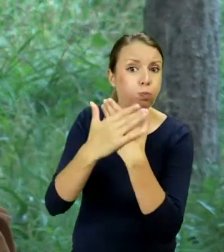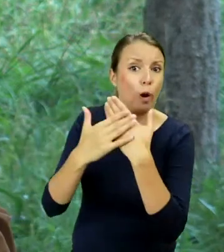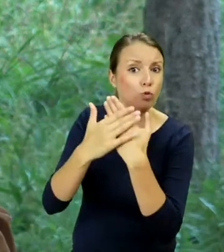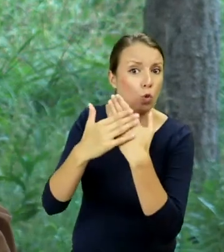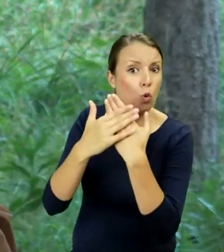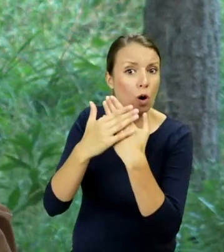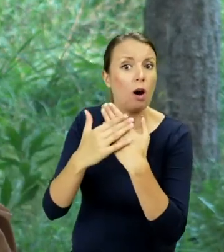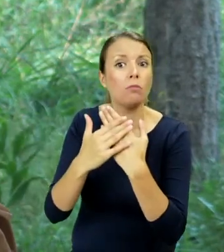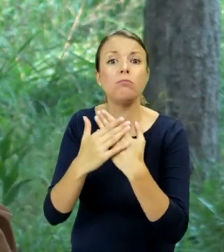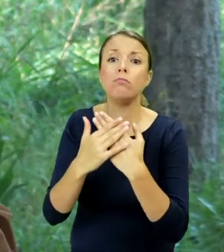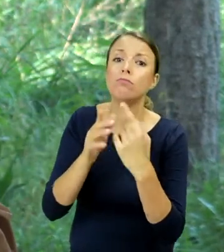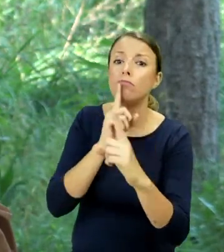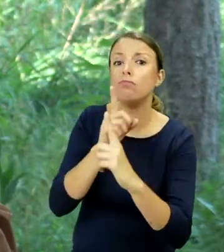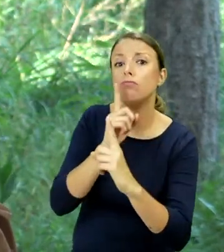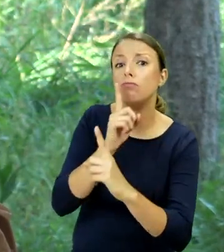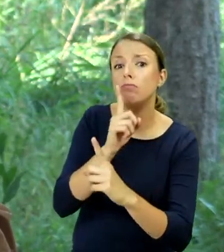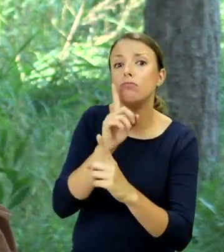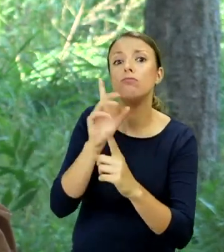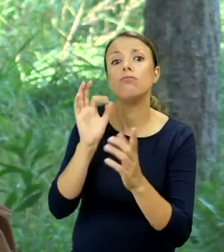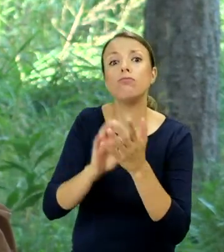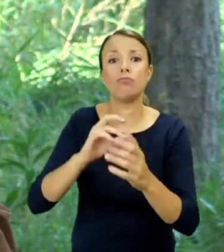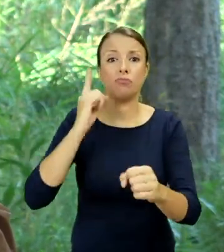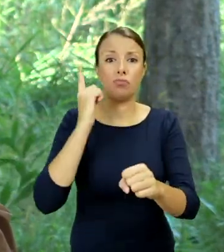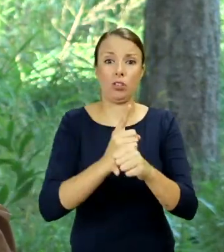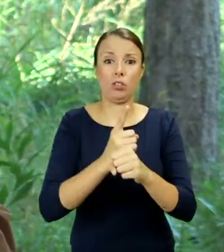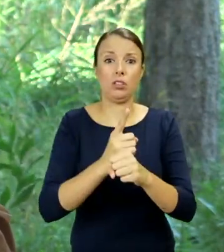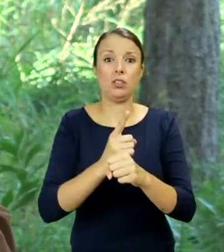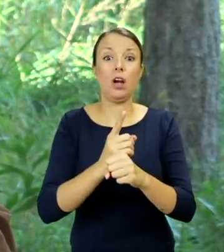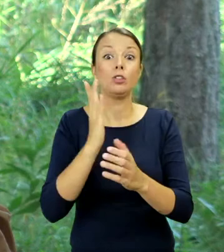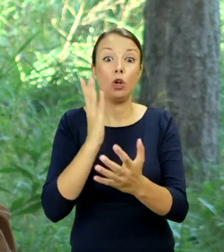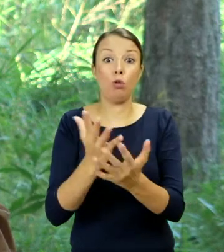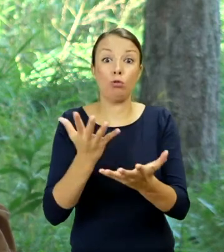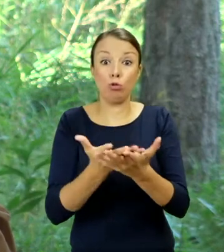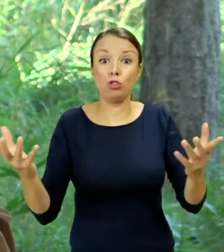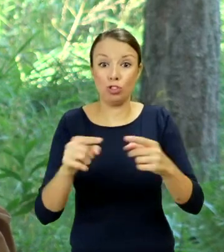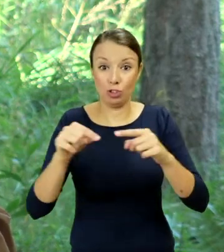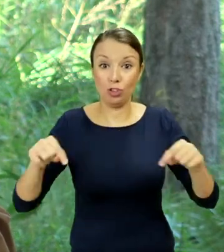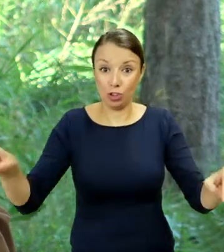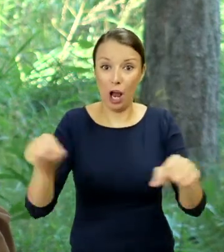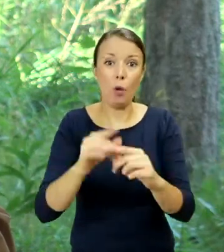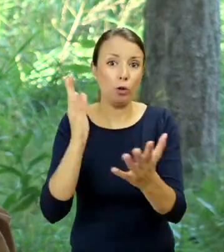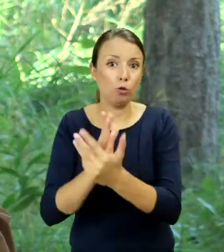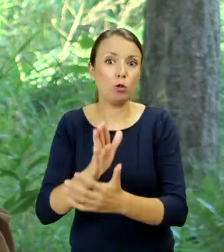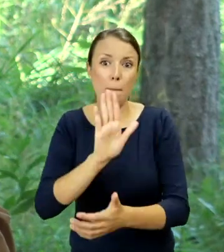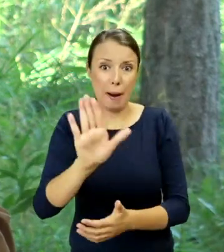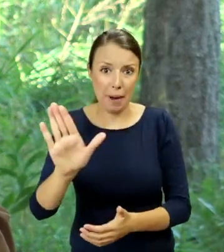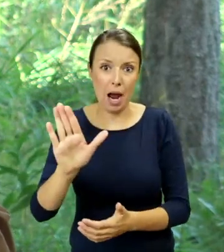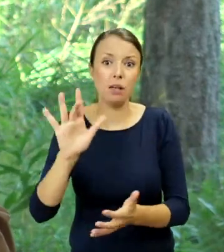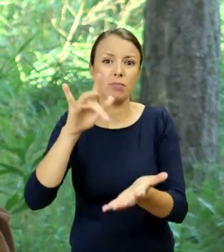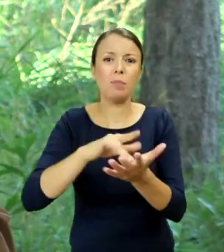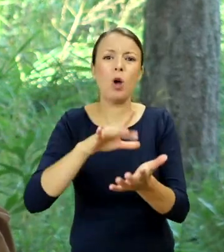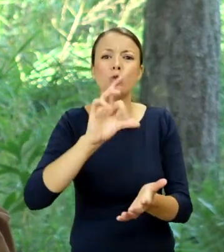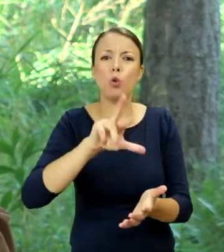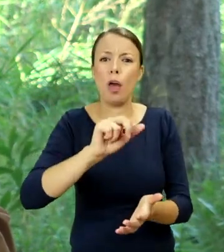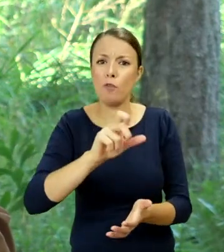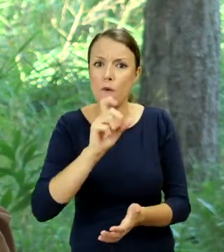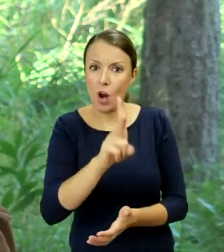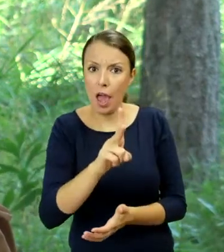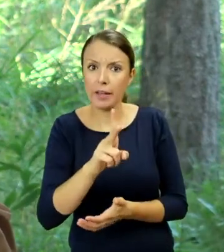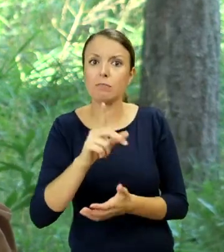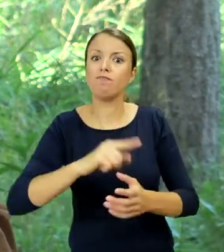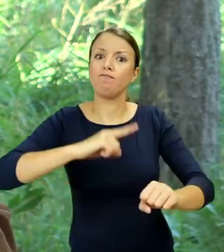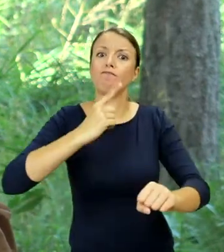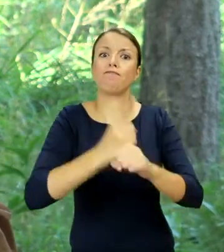postanowiono, że na terenie działek, które już do nich należą, czyli tutaj w Sulejówku, zostanie wybudowany dla nich